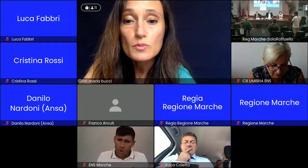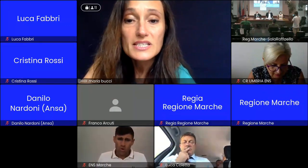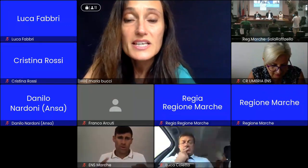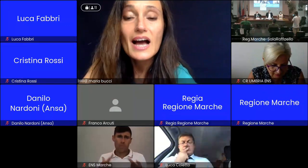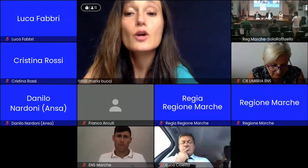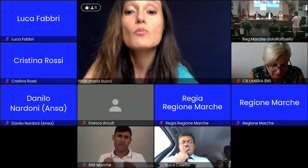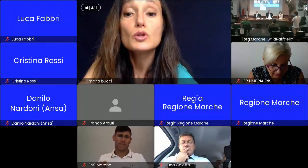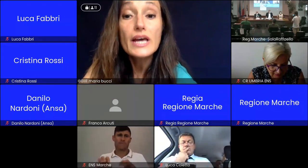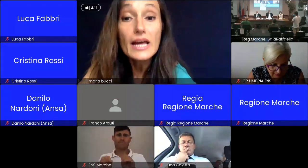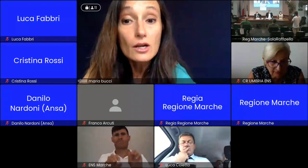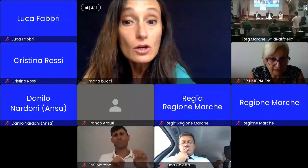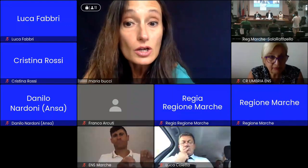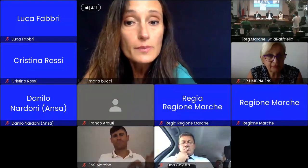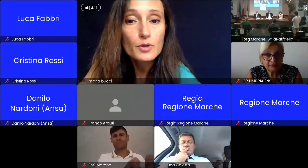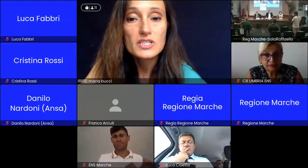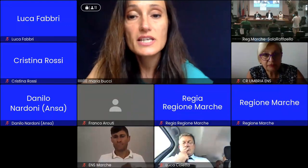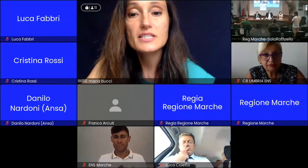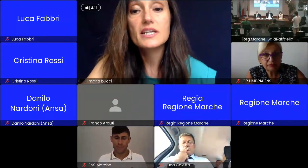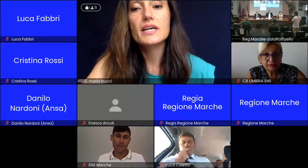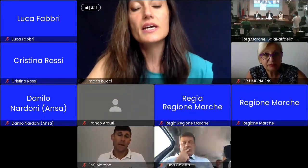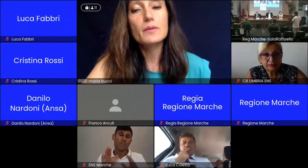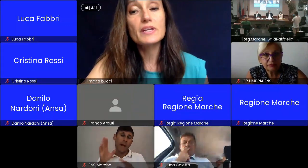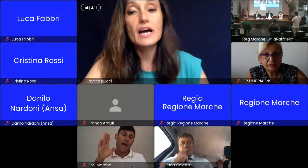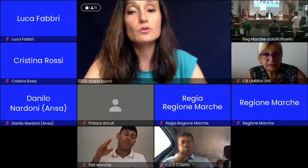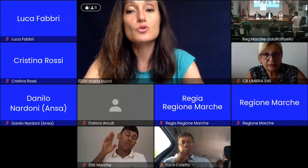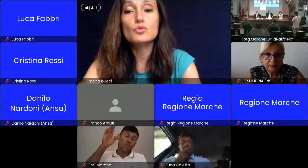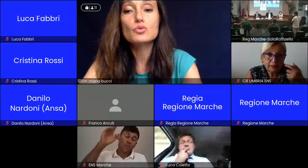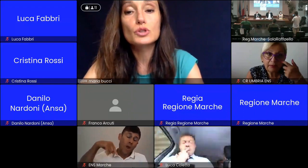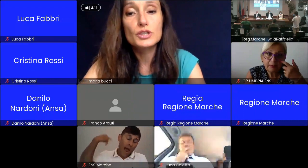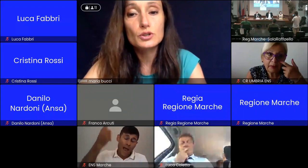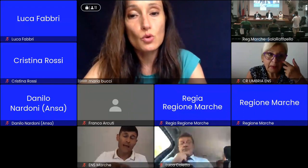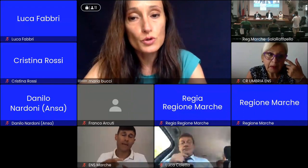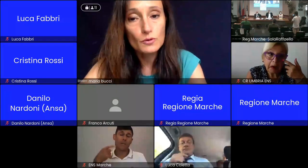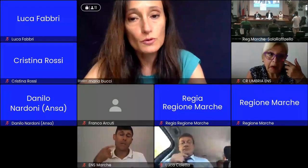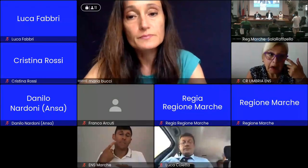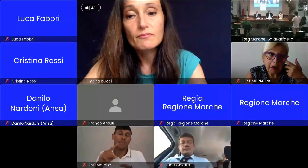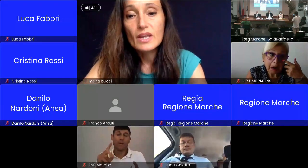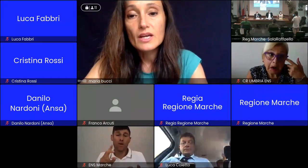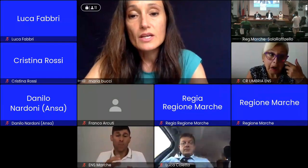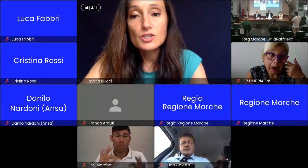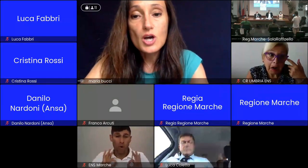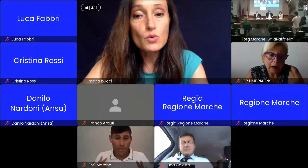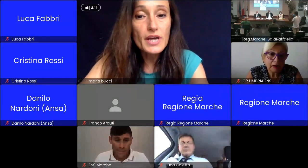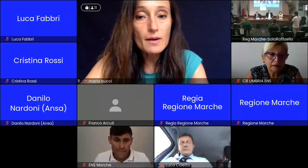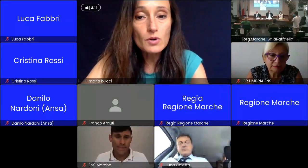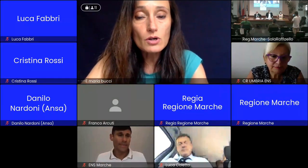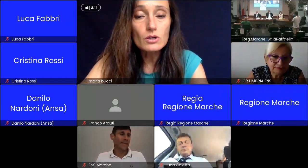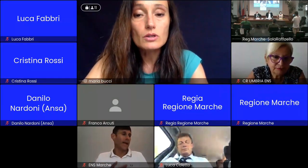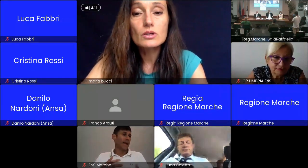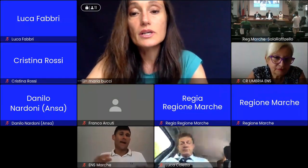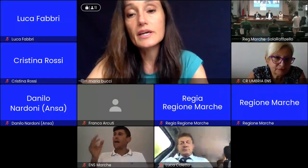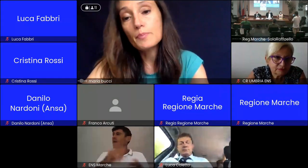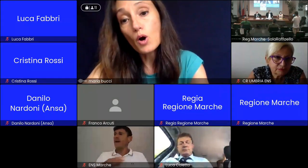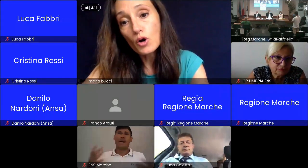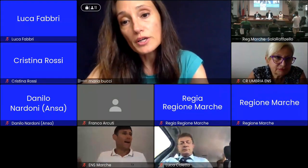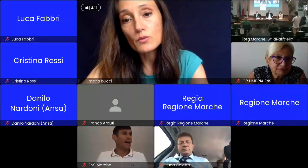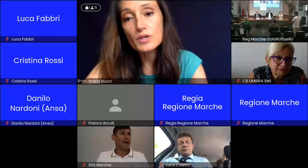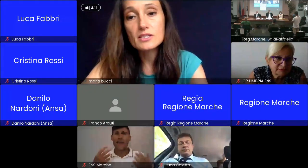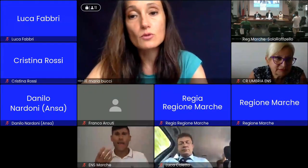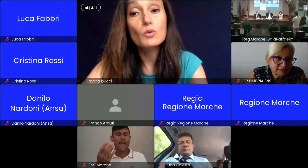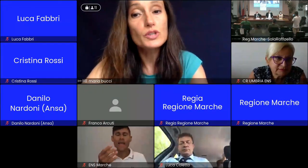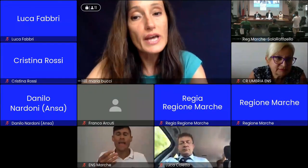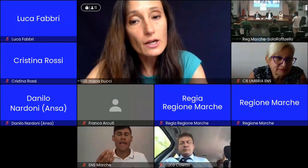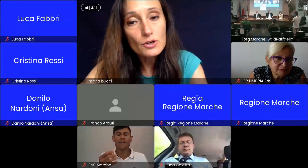primo passo, ma sia anche un modello che possa essere replicato su tutto il territorio. Ci auguriamo che